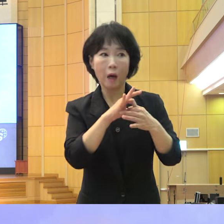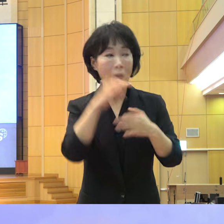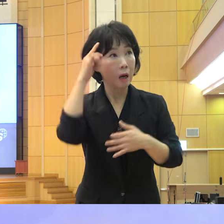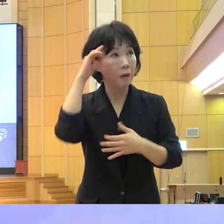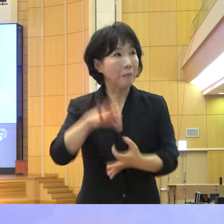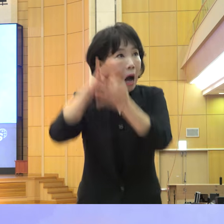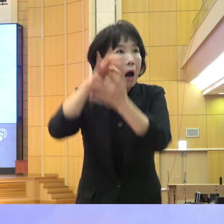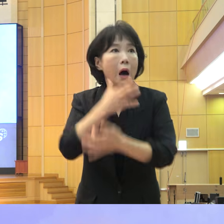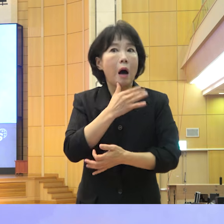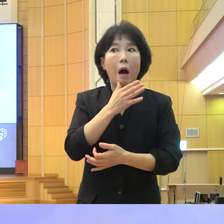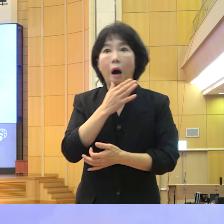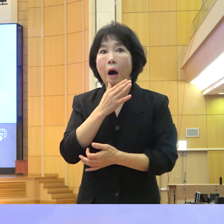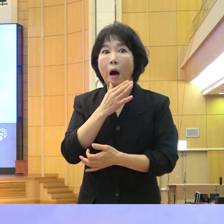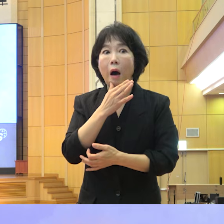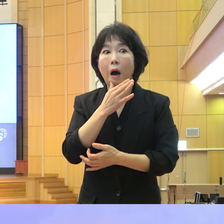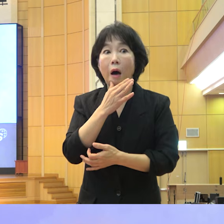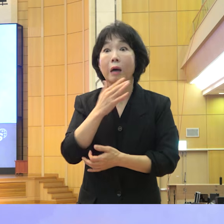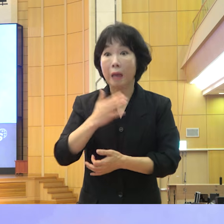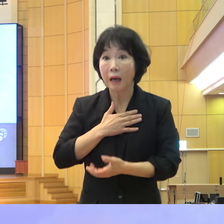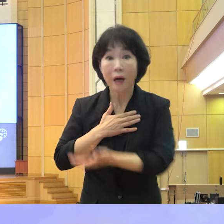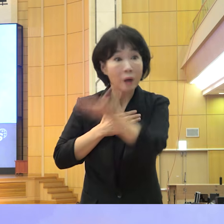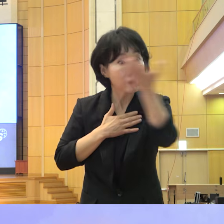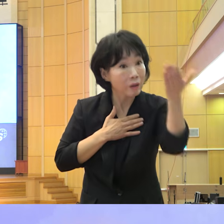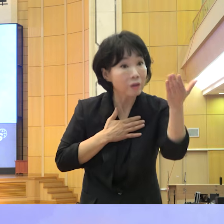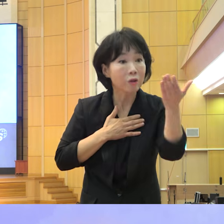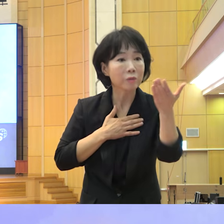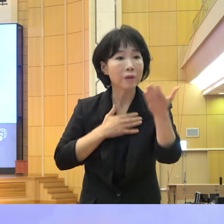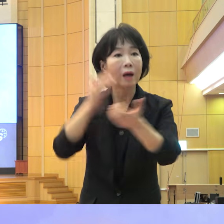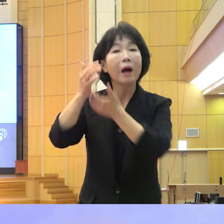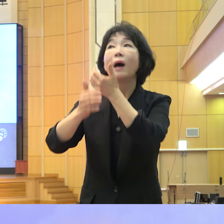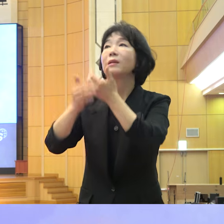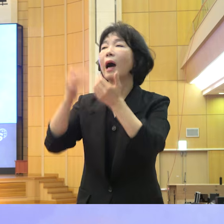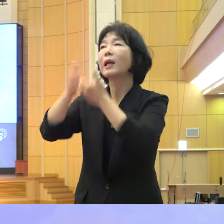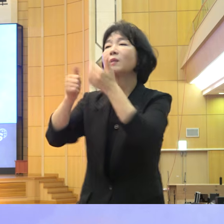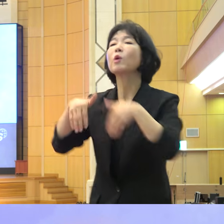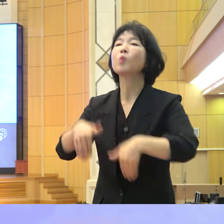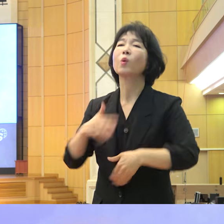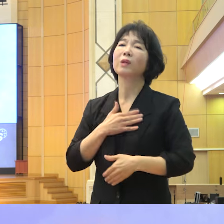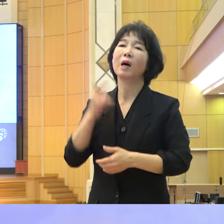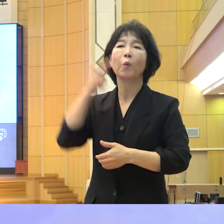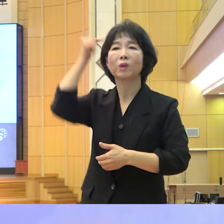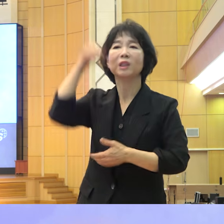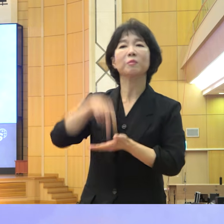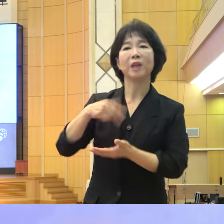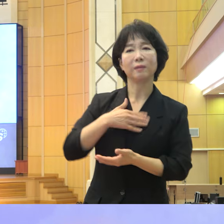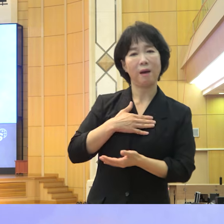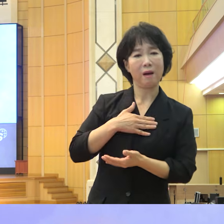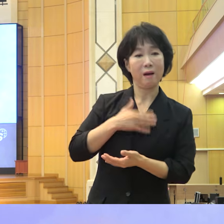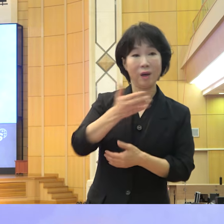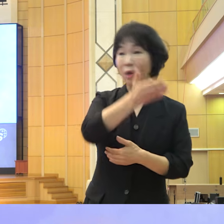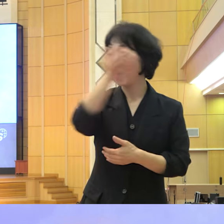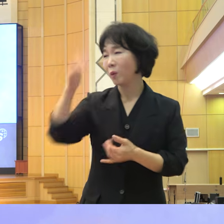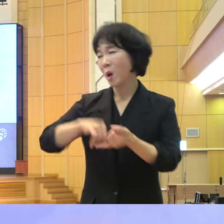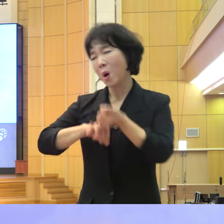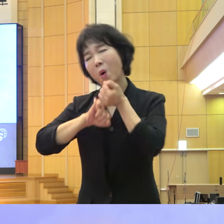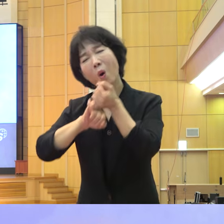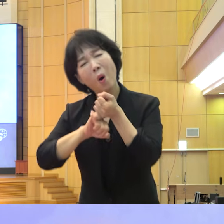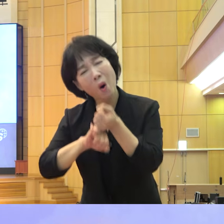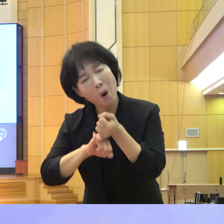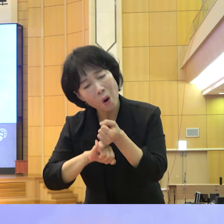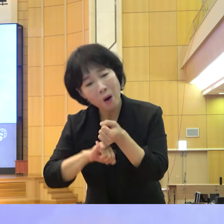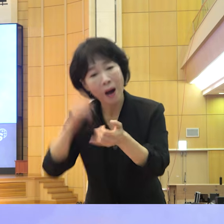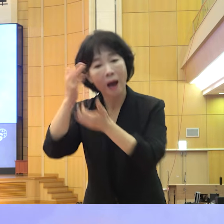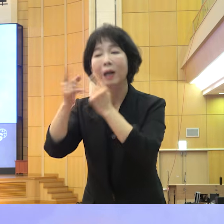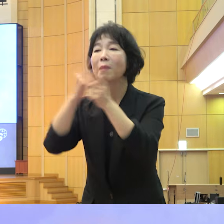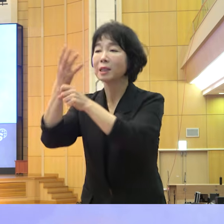그러나 정말 제가 하나님의 종으로서 목사로서 여러분들에게